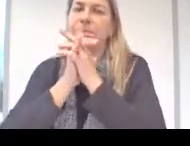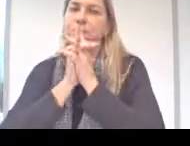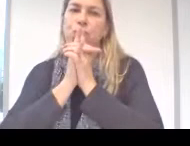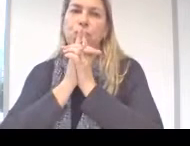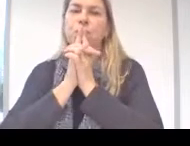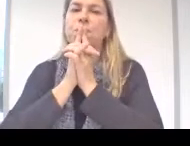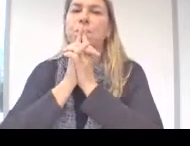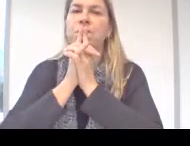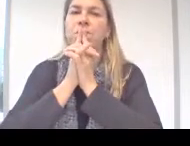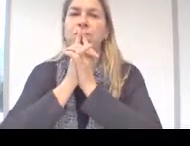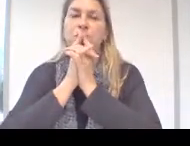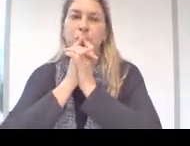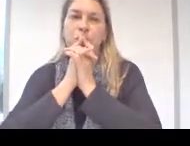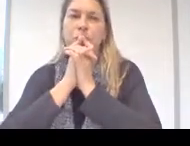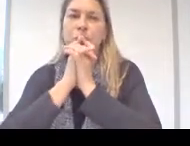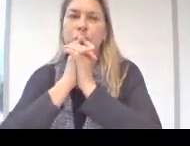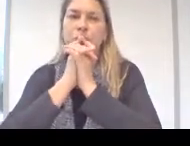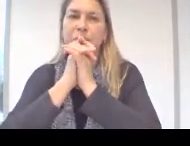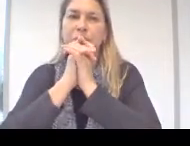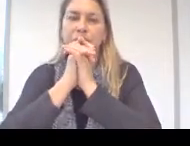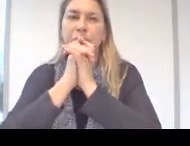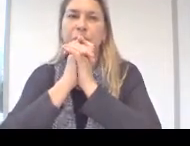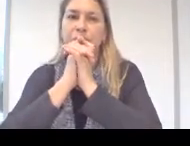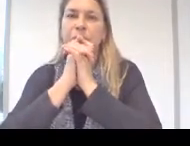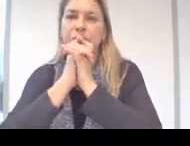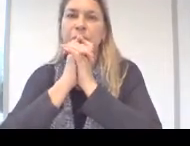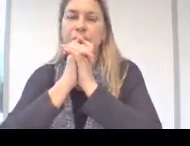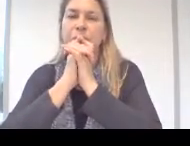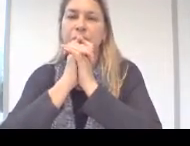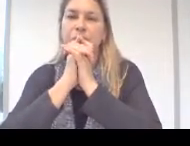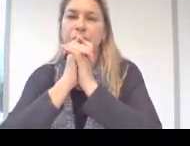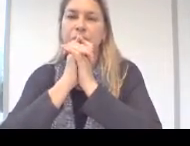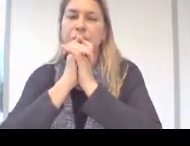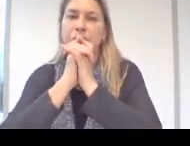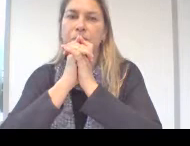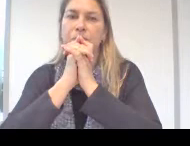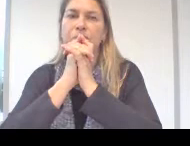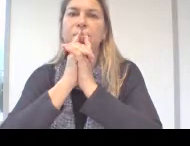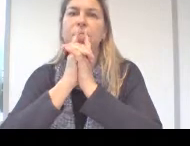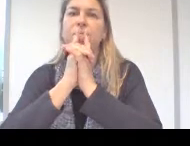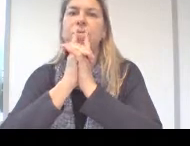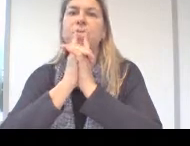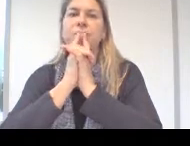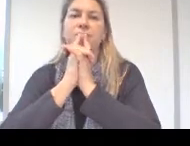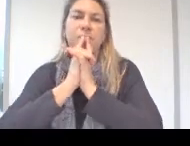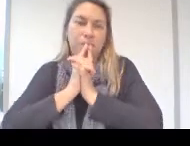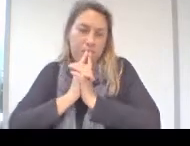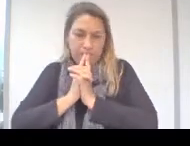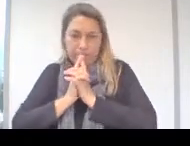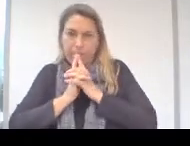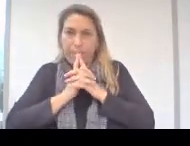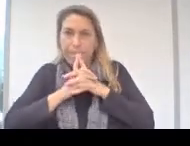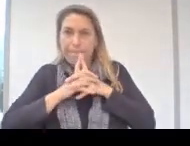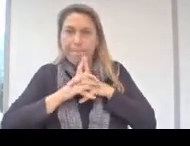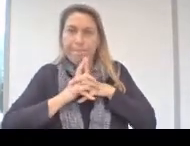mais une grande partie. Et finalement, on a quand même des compétences qu'on va retrouver. Toutes les compétences avec le savoir-être et puis